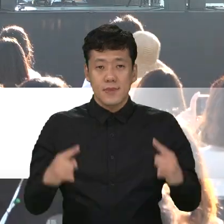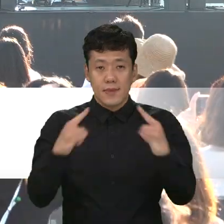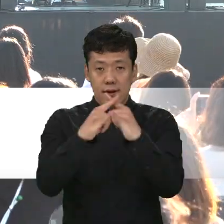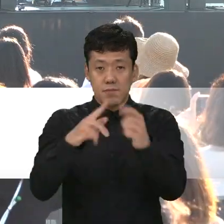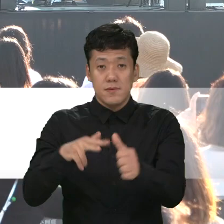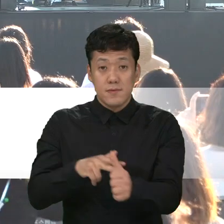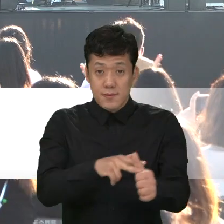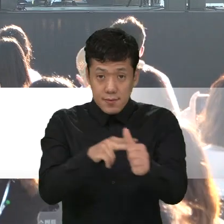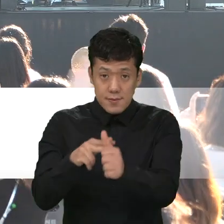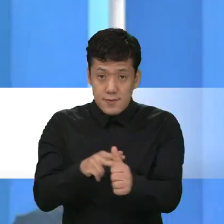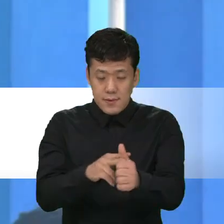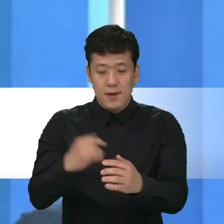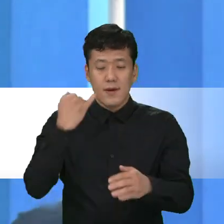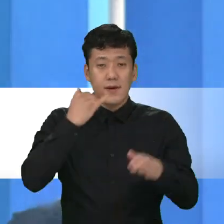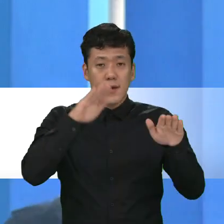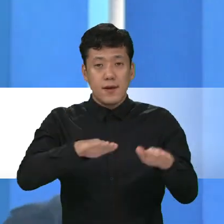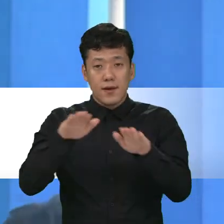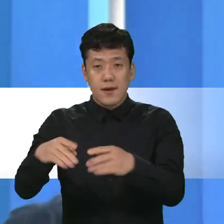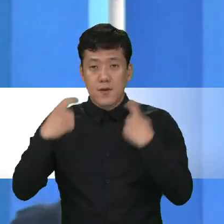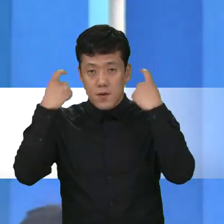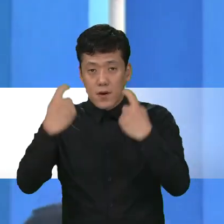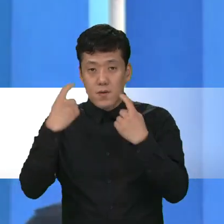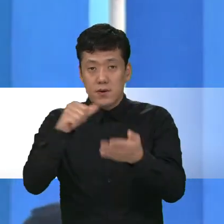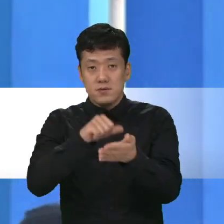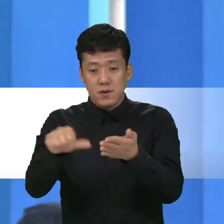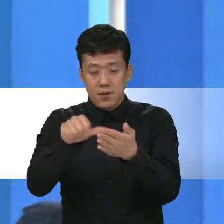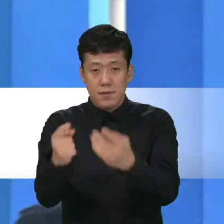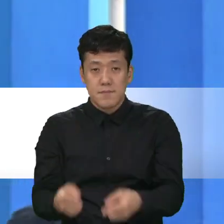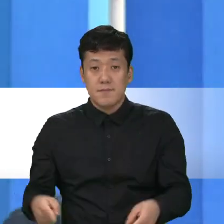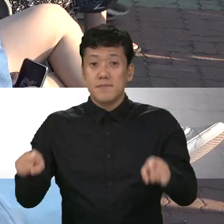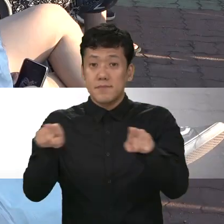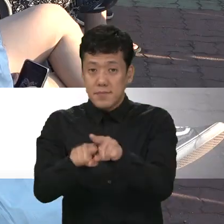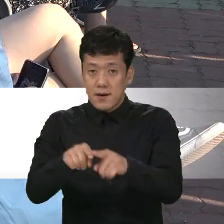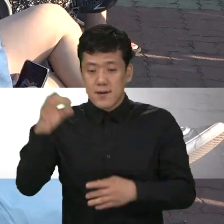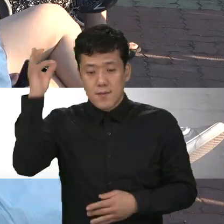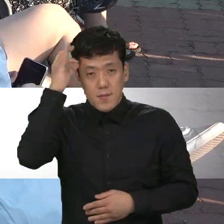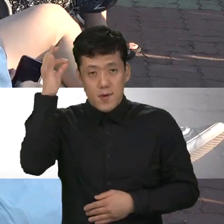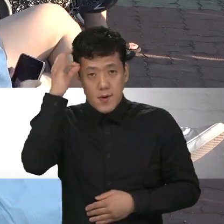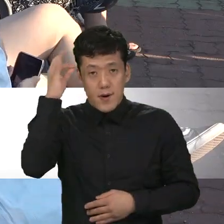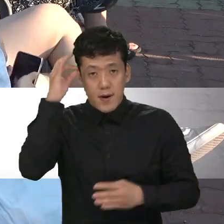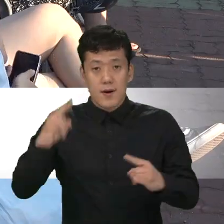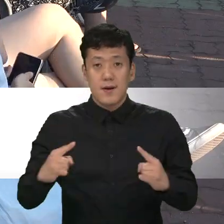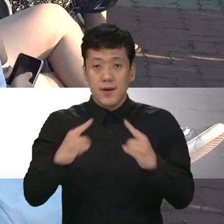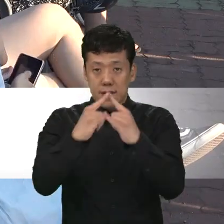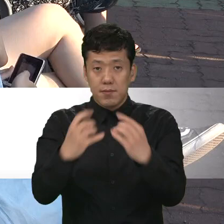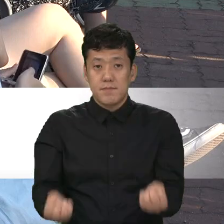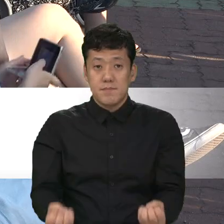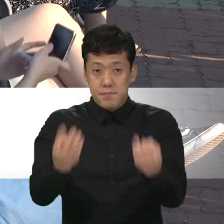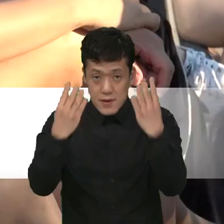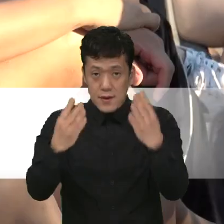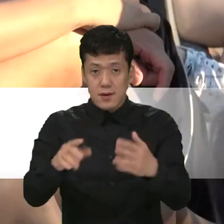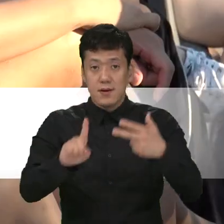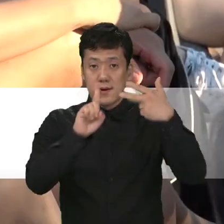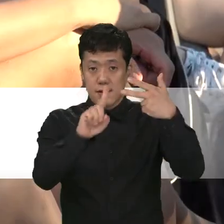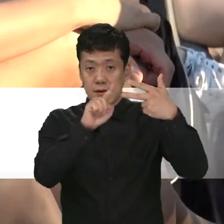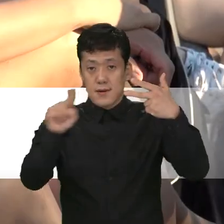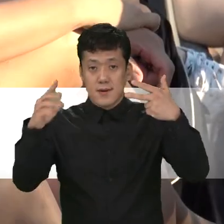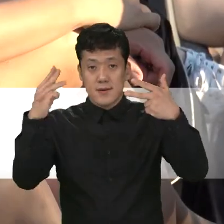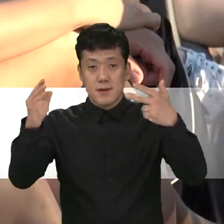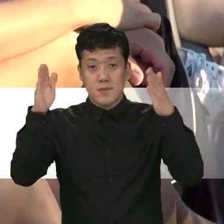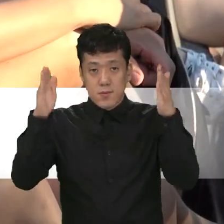캠핑 콘텐츠와 천혜의 해양 관광 차원을 접목한 포항 오토캠핑 페스티벌이 지난 1일부터 3일까지